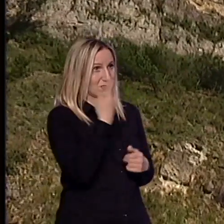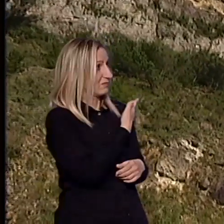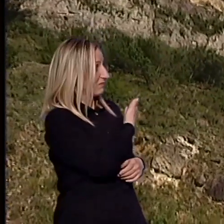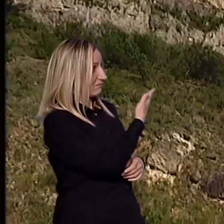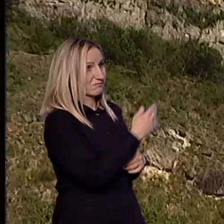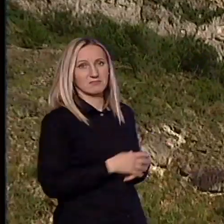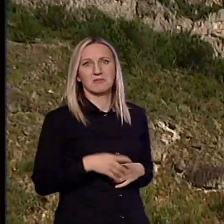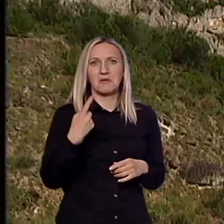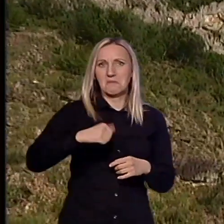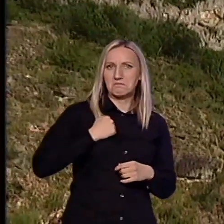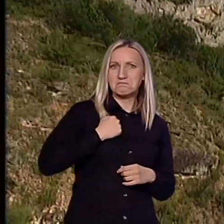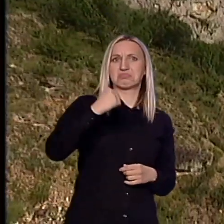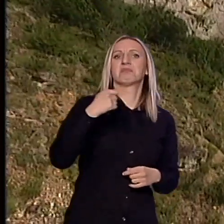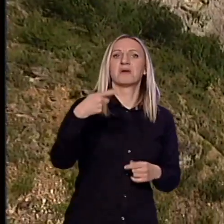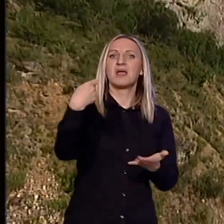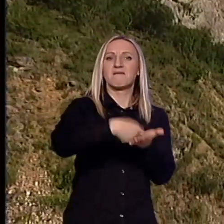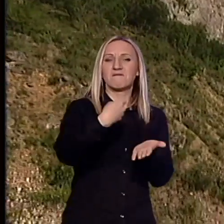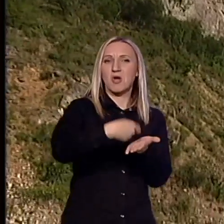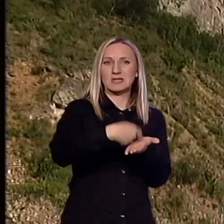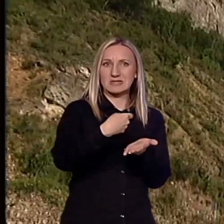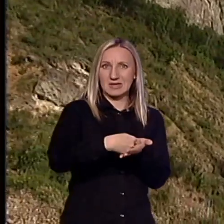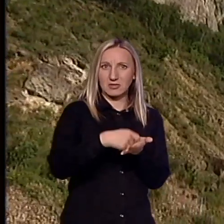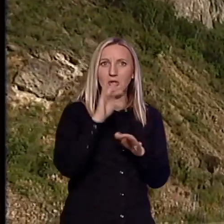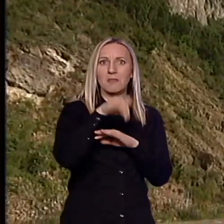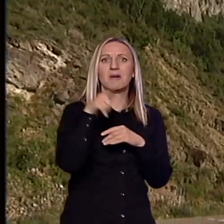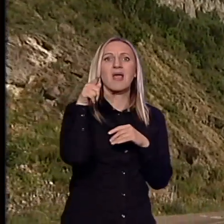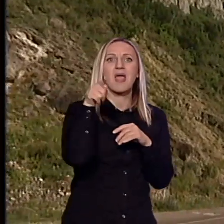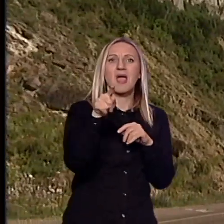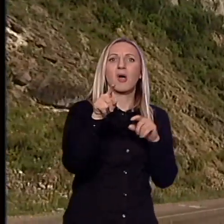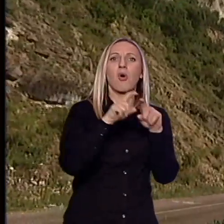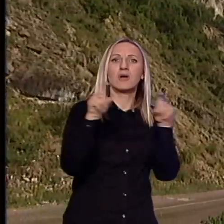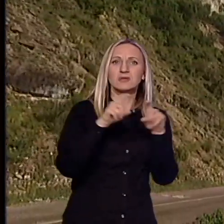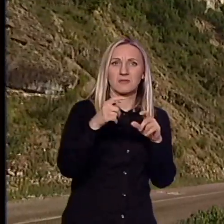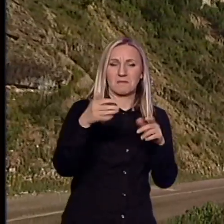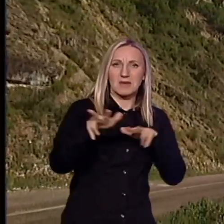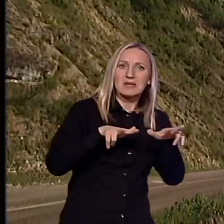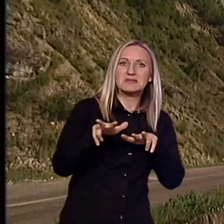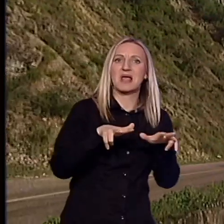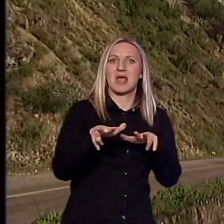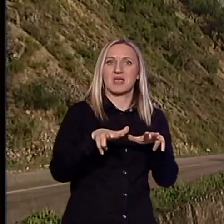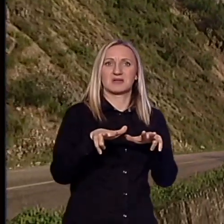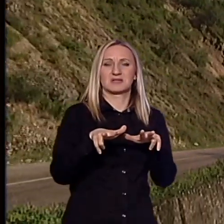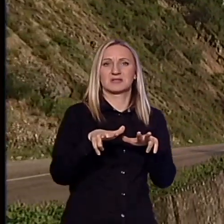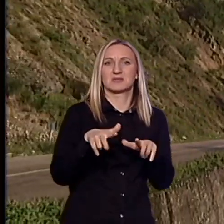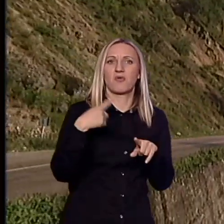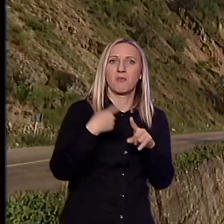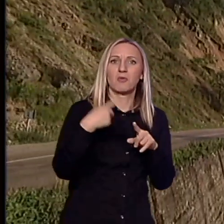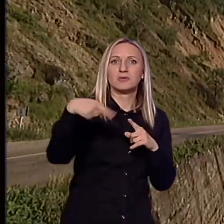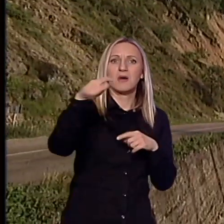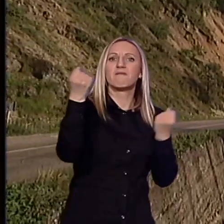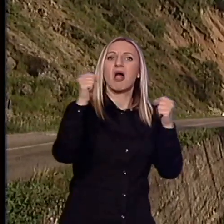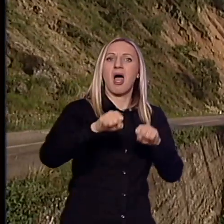ostrašćeni investitori preko svojih institucija, a to su naša vrla ministarstva i institucije